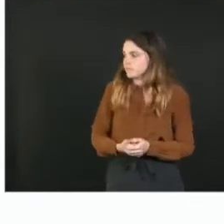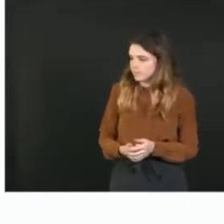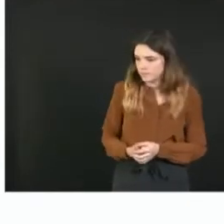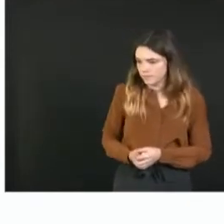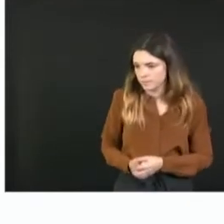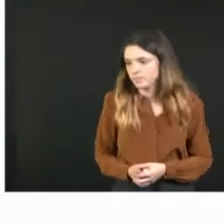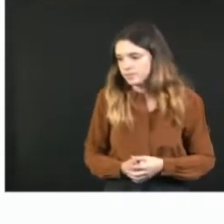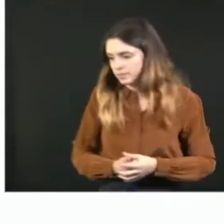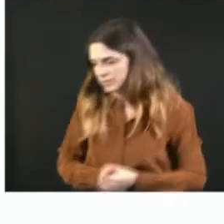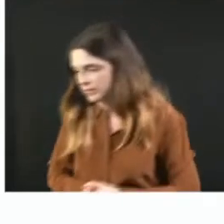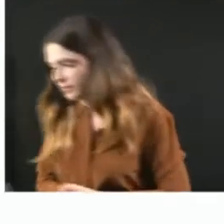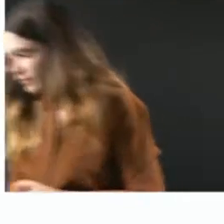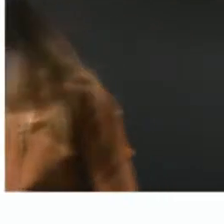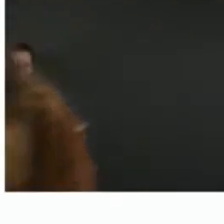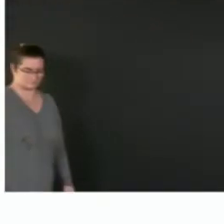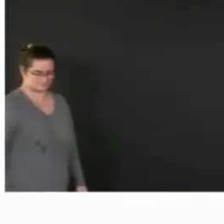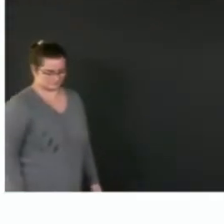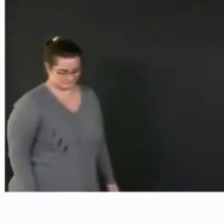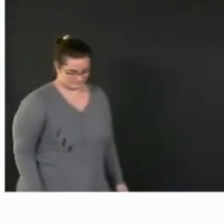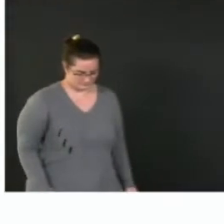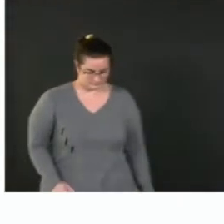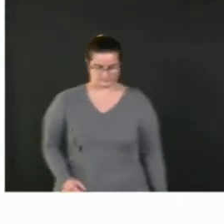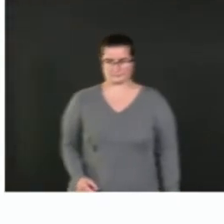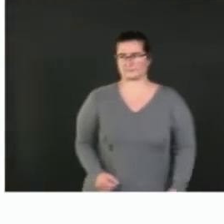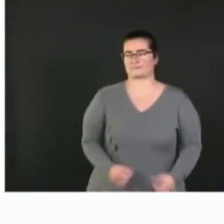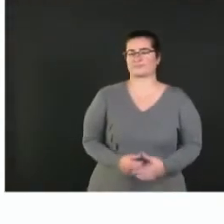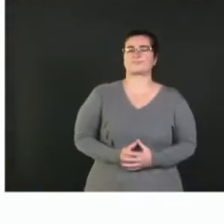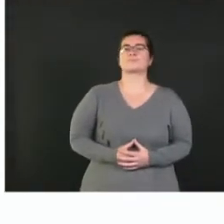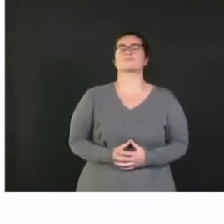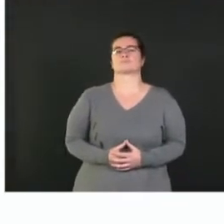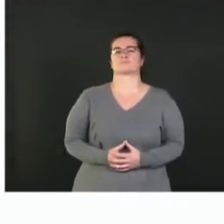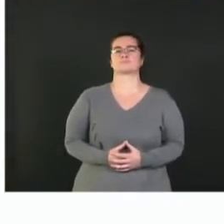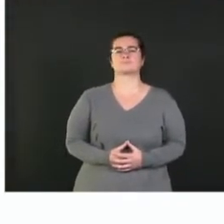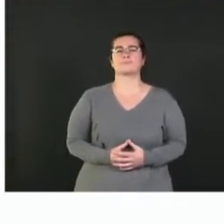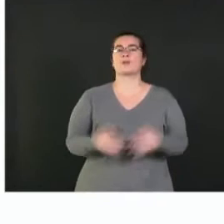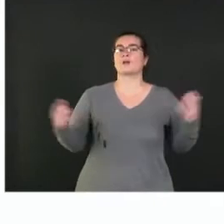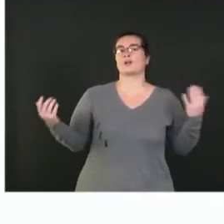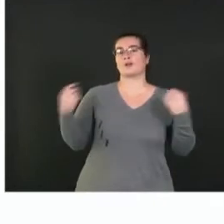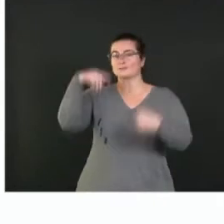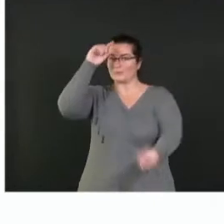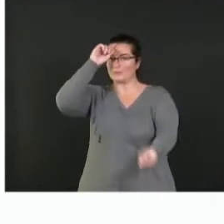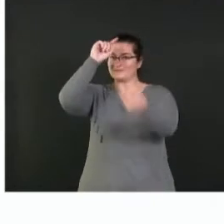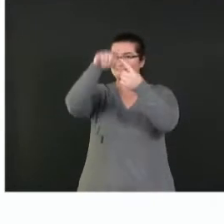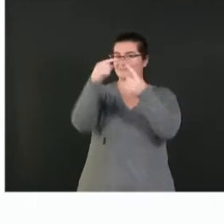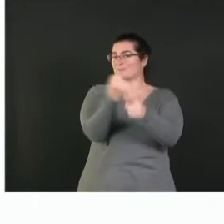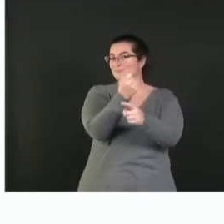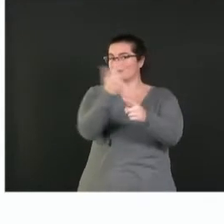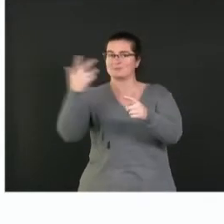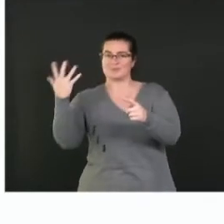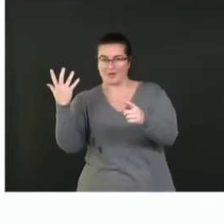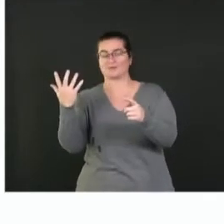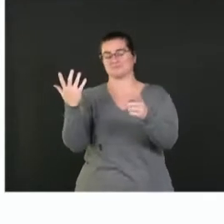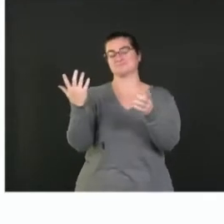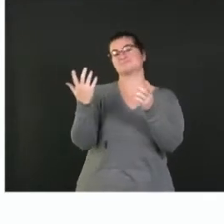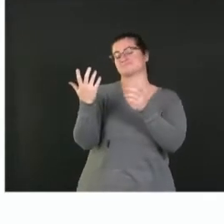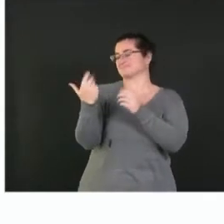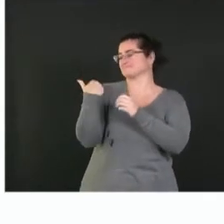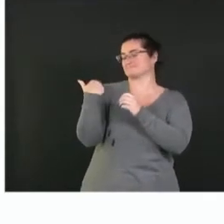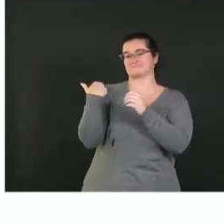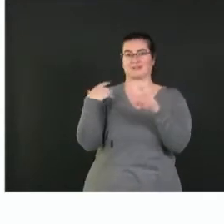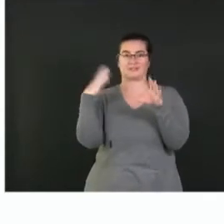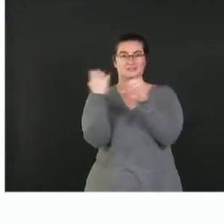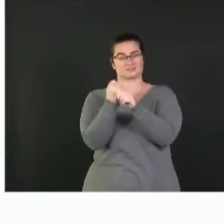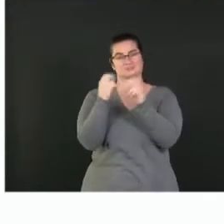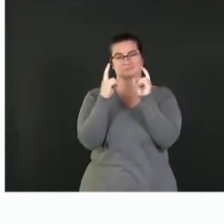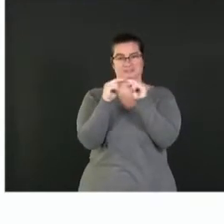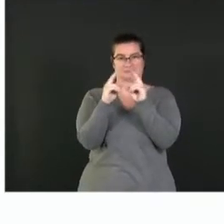évoqué les grands enjeux de façon assez rapide. On a compris les intérêts, tout ce que l'on a à